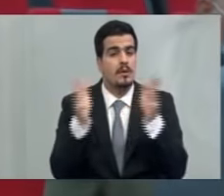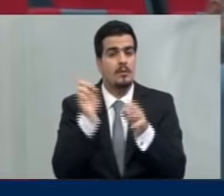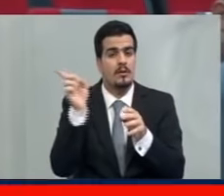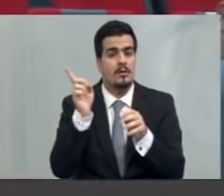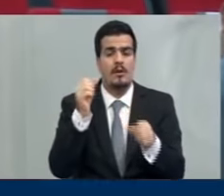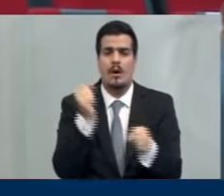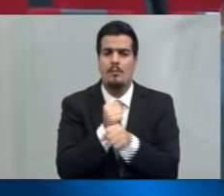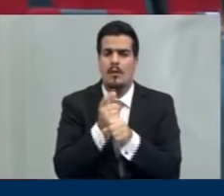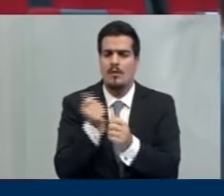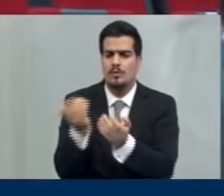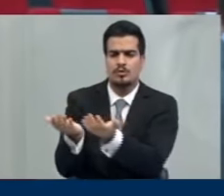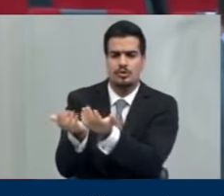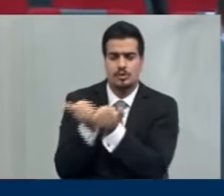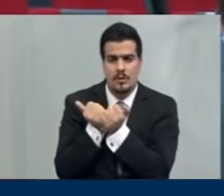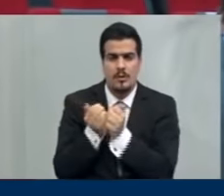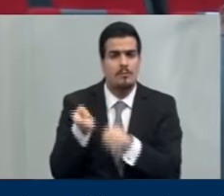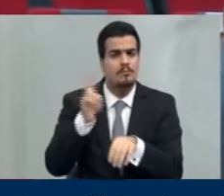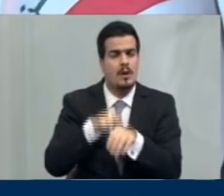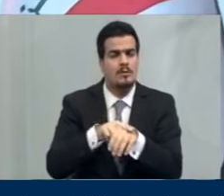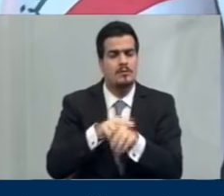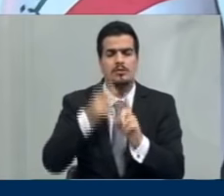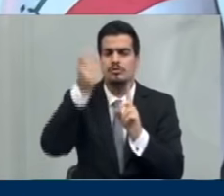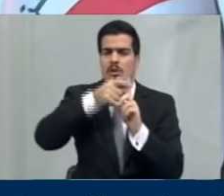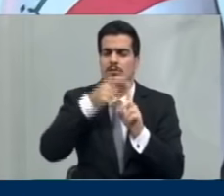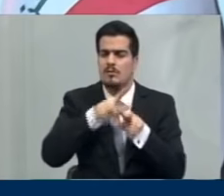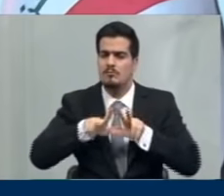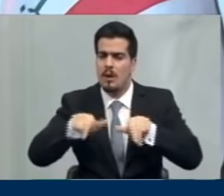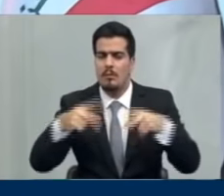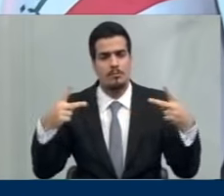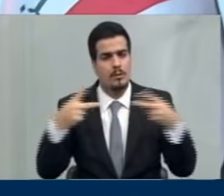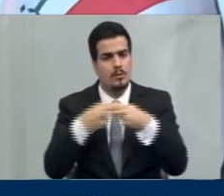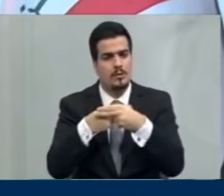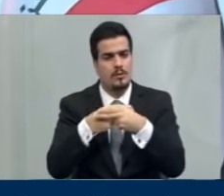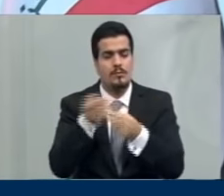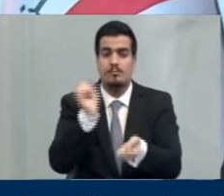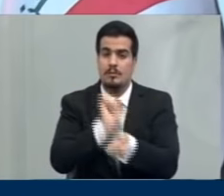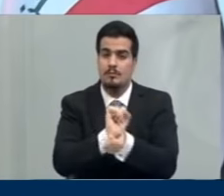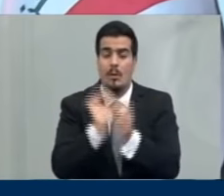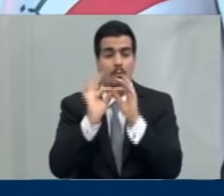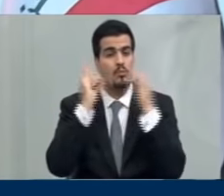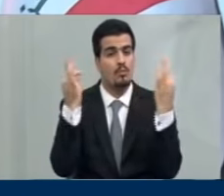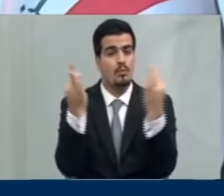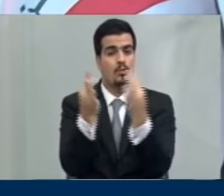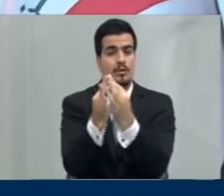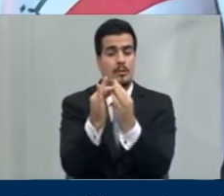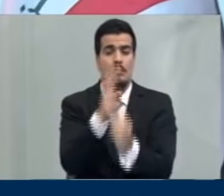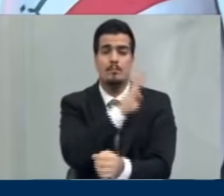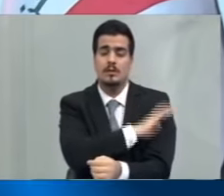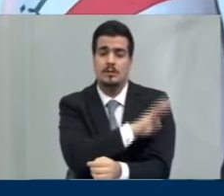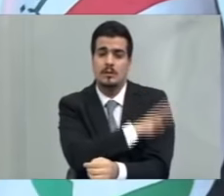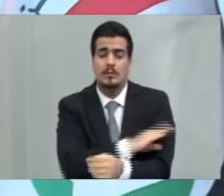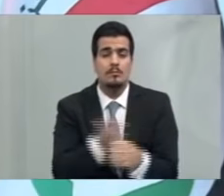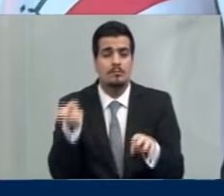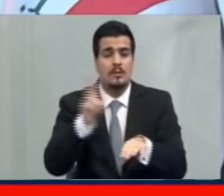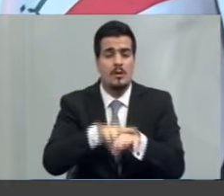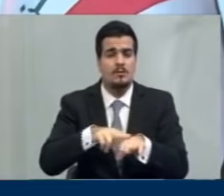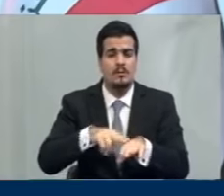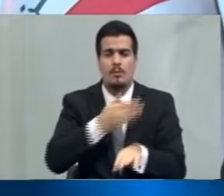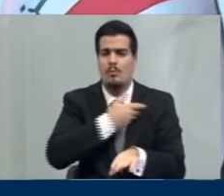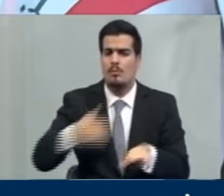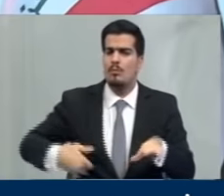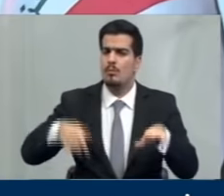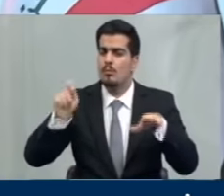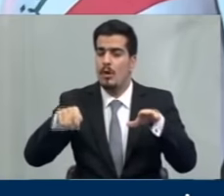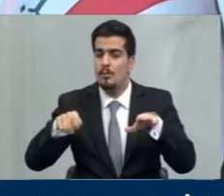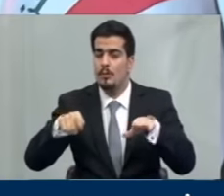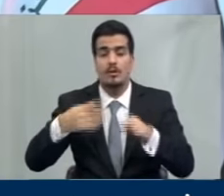مجال استرداد الأموال واسترداد المتهمين. يجب إشراك المجتمع المدني والنقابات و